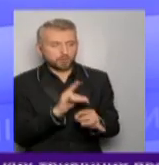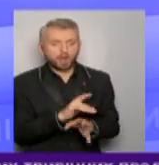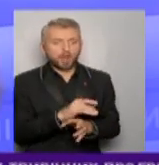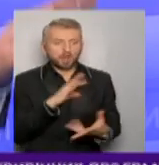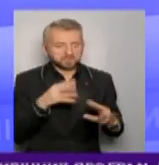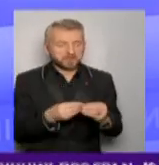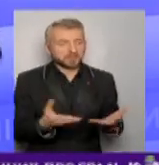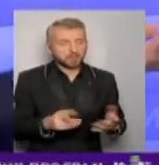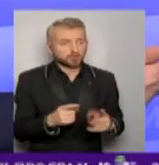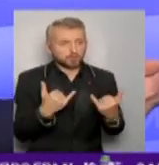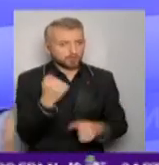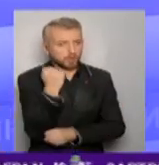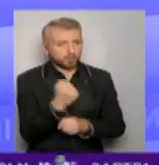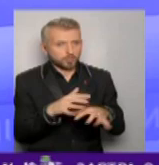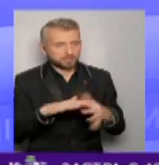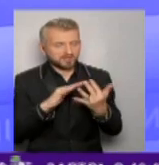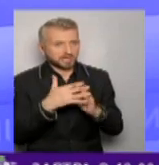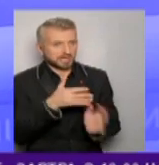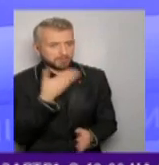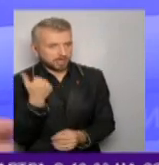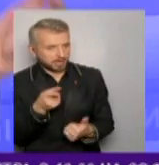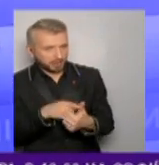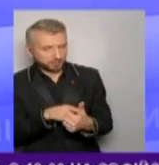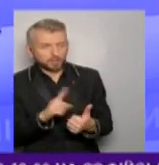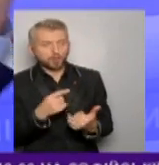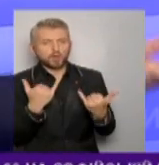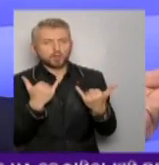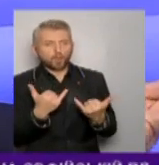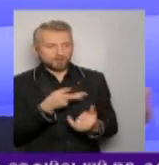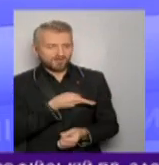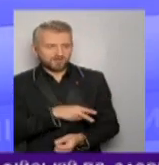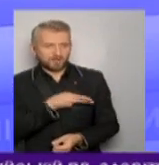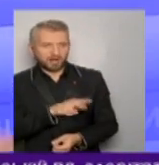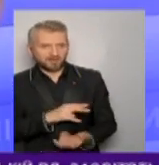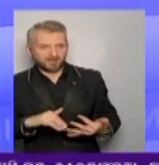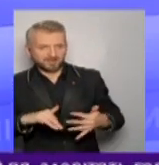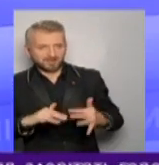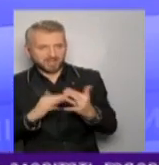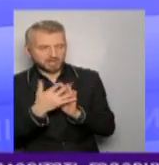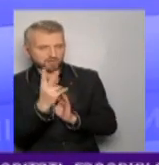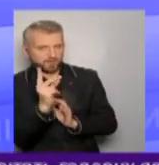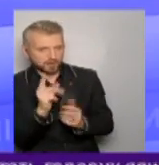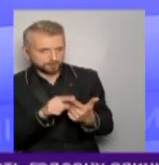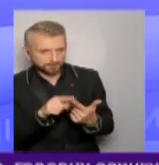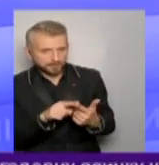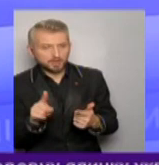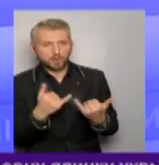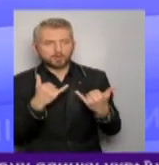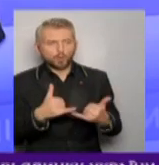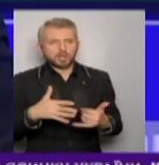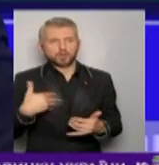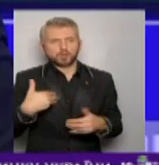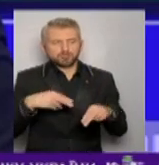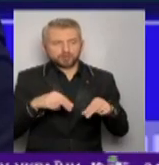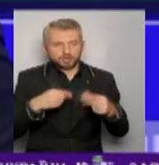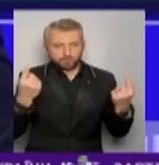доїхали? Що сьогодні робочих місць у селі немає, раз. Що сьогодні йде вимирання села, два. що сьогодні родючість ґрунтів